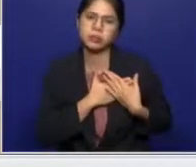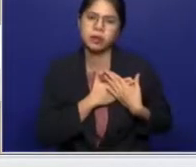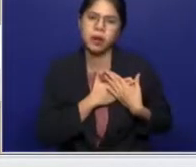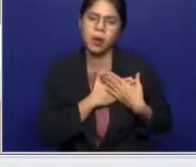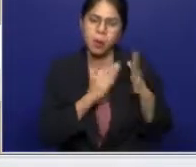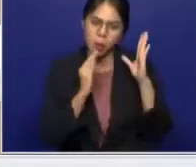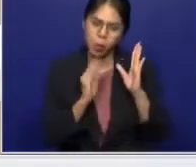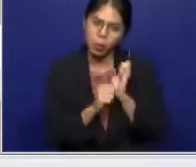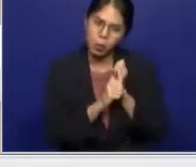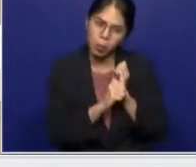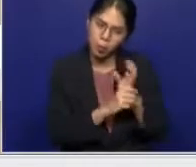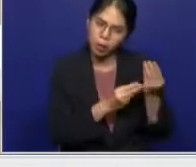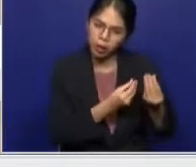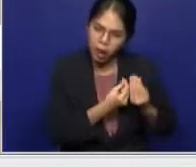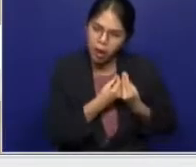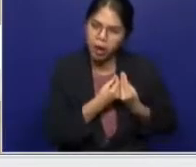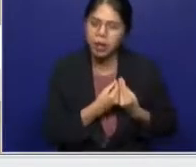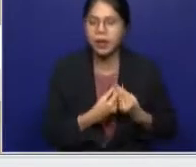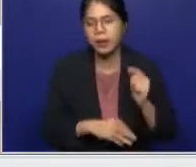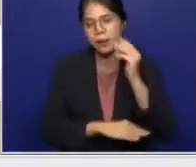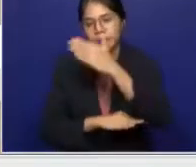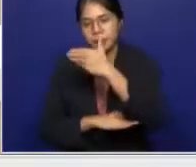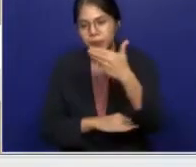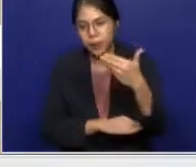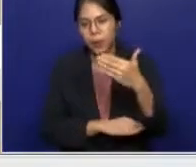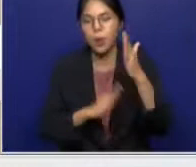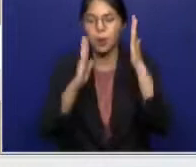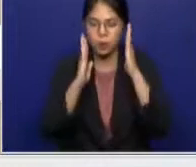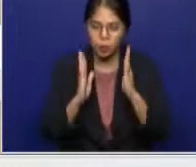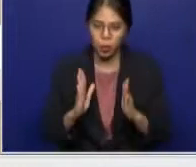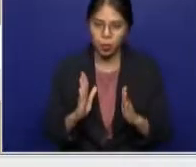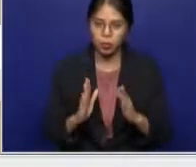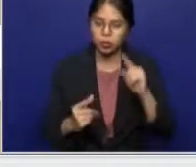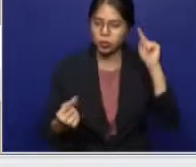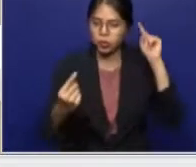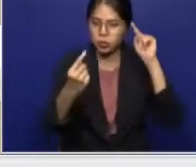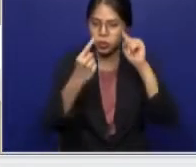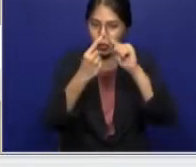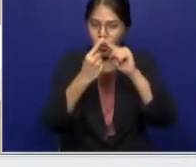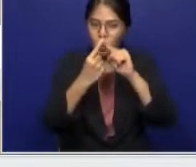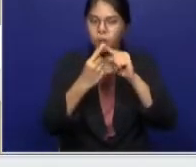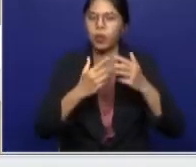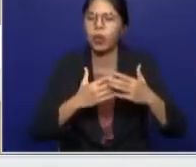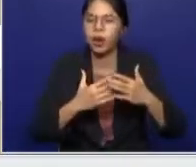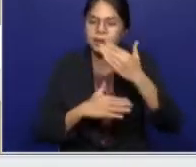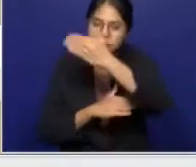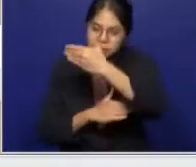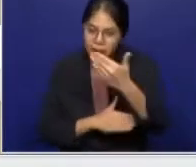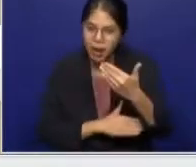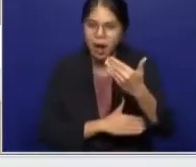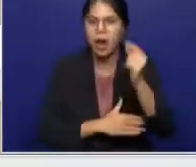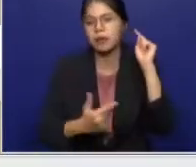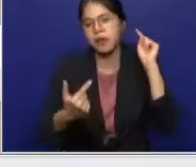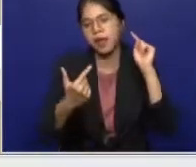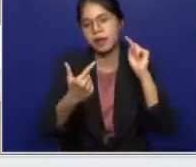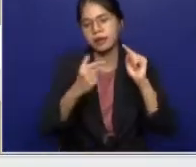คุณแต่ถ้าในระดับประเทศก็ต้องเป็นผู้ที่มีความกตัญญูรู้คุณต่อชาติศาสนาพระมหาก